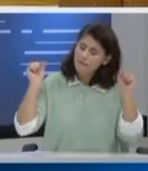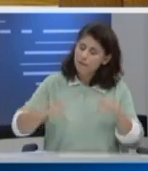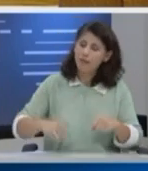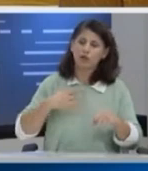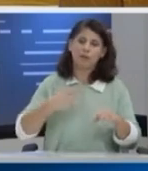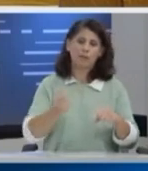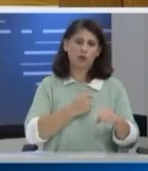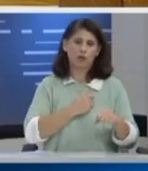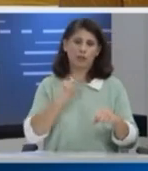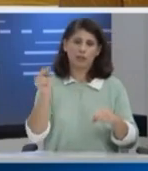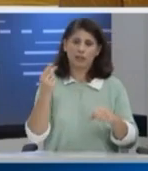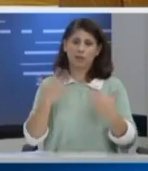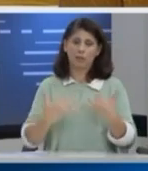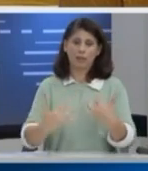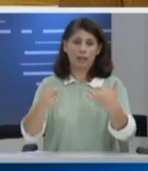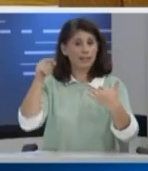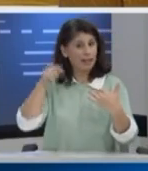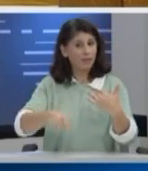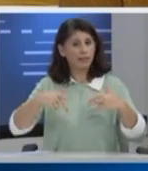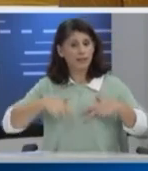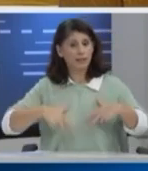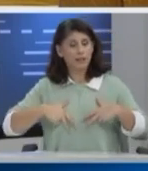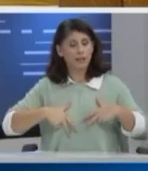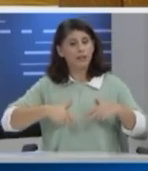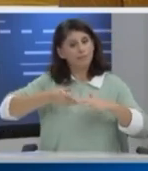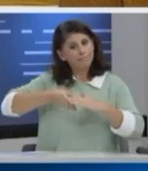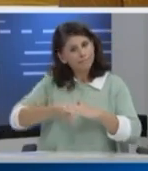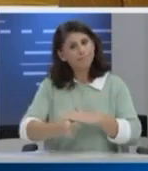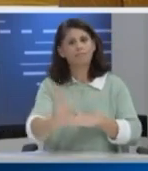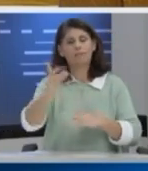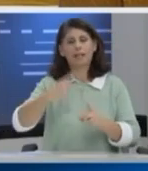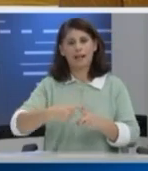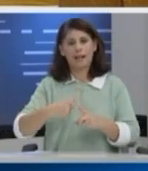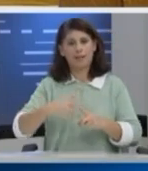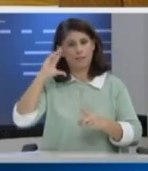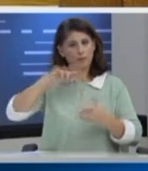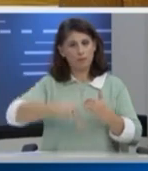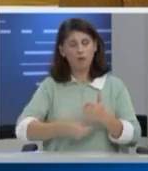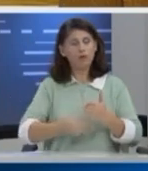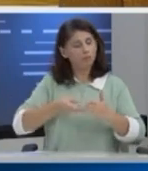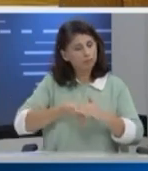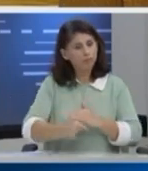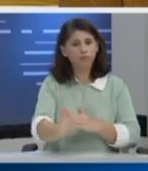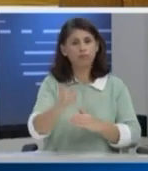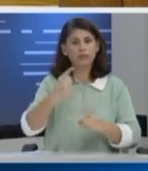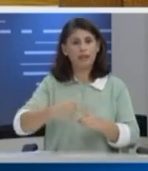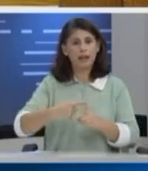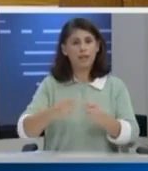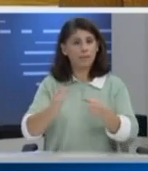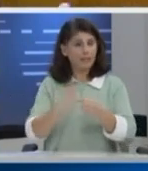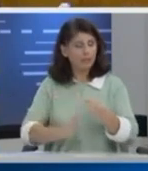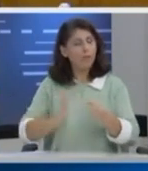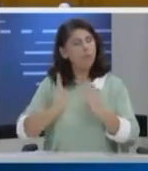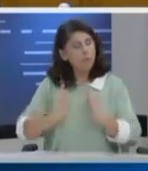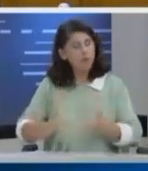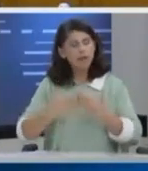της εμπιστοσύνης στη Βουλή σε αυτή την κυβέρνηση που έβγαλε τη χώρα από τα μνημόνια, έβγαλε τη χώρα από την κρίση και μπορεί να ανοίξει